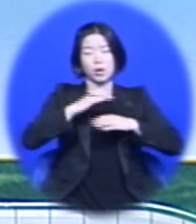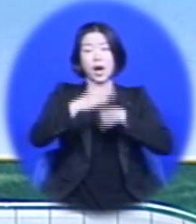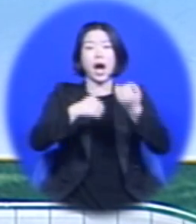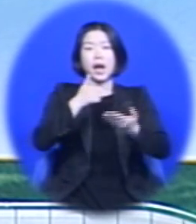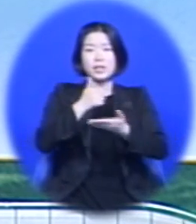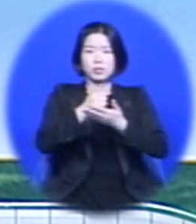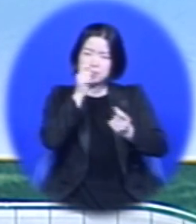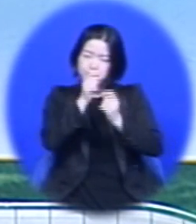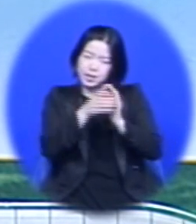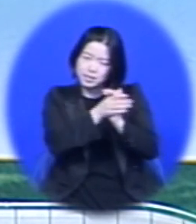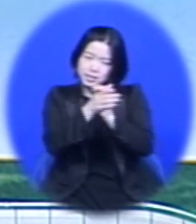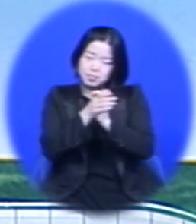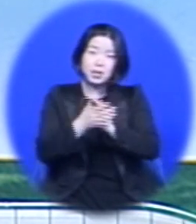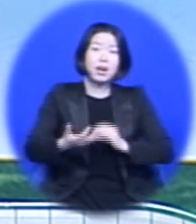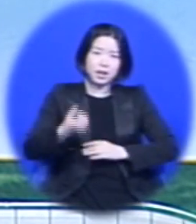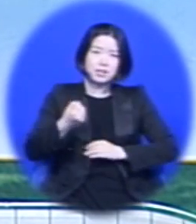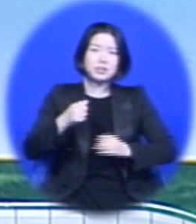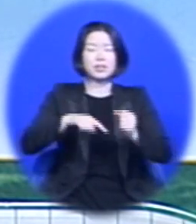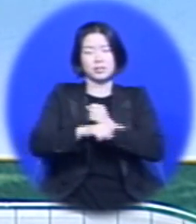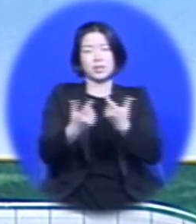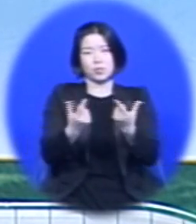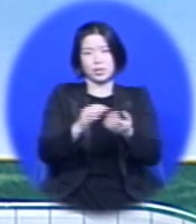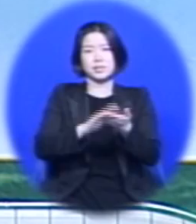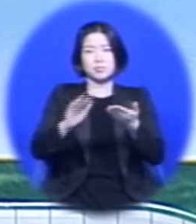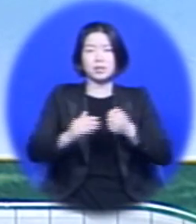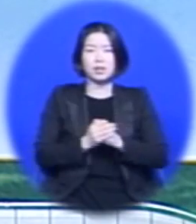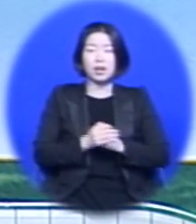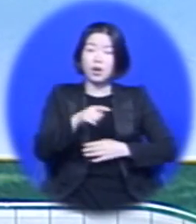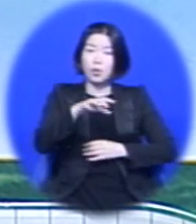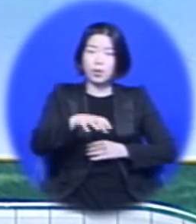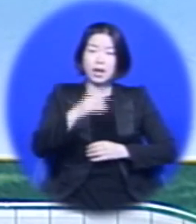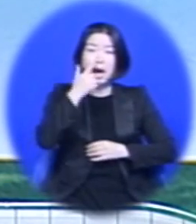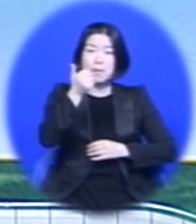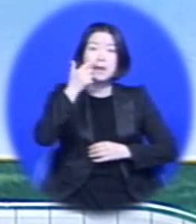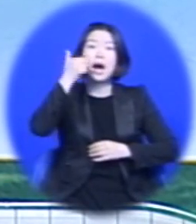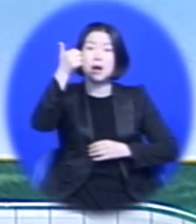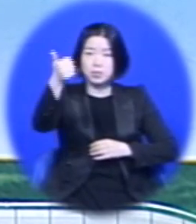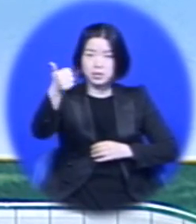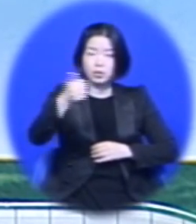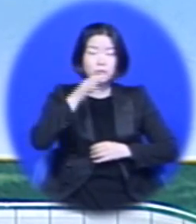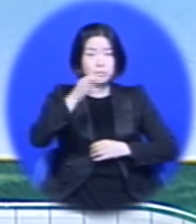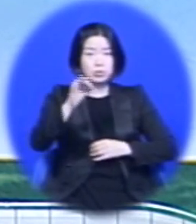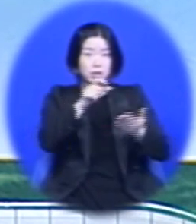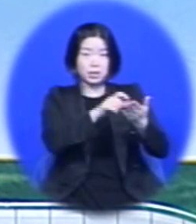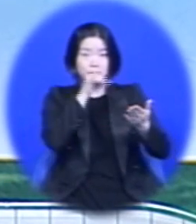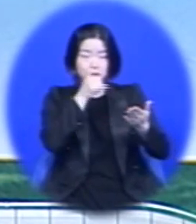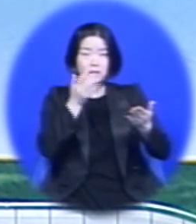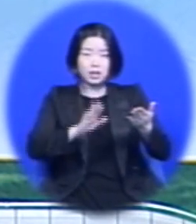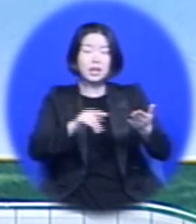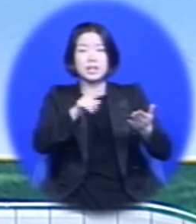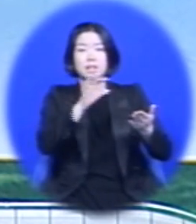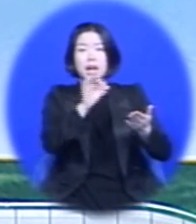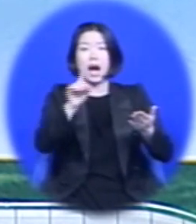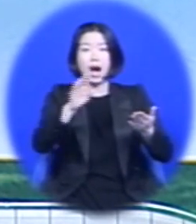친밀함을 가졌다는 뜻입니다. 여기에 아빠, 아버지라고 부르게 하신다고 그랬는데 이 아빠라고 하는